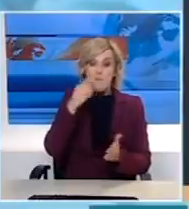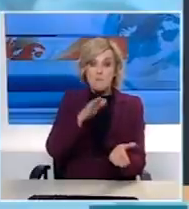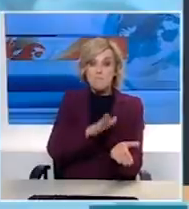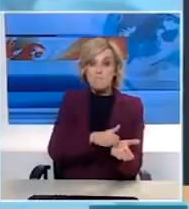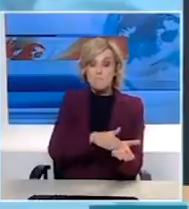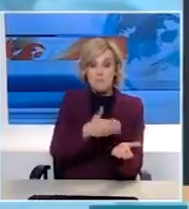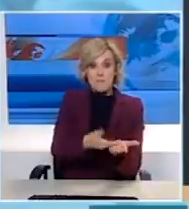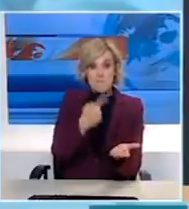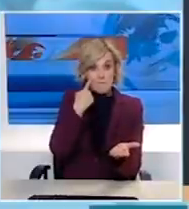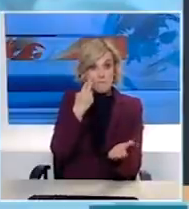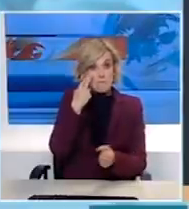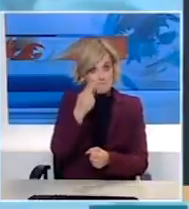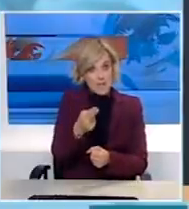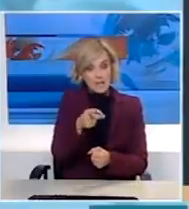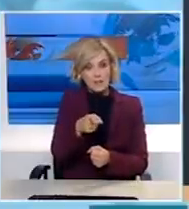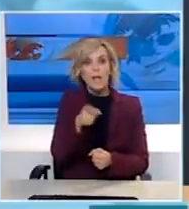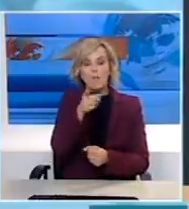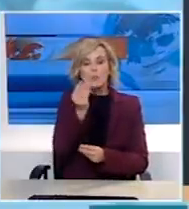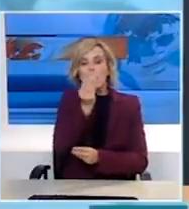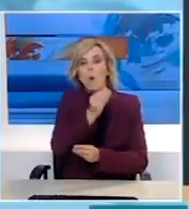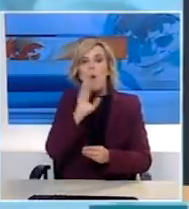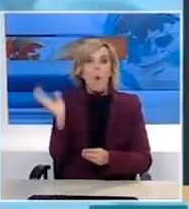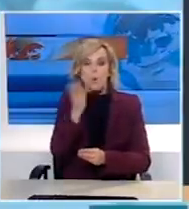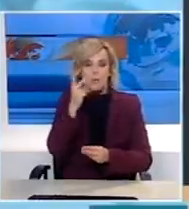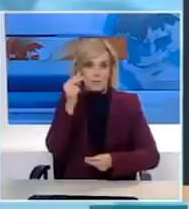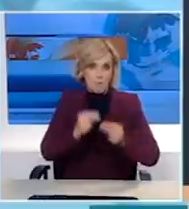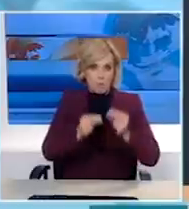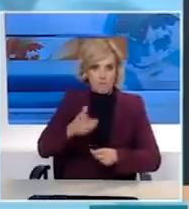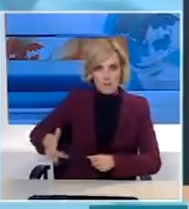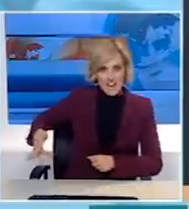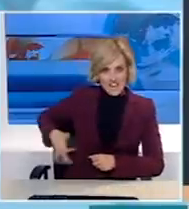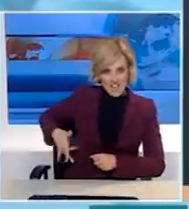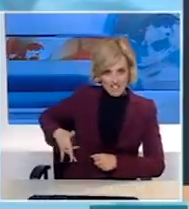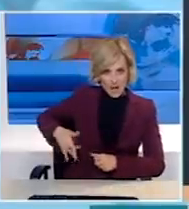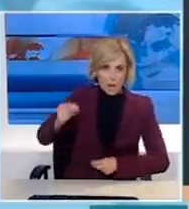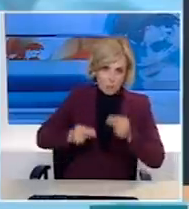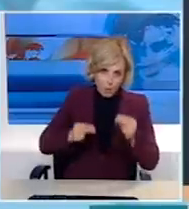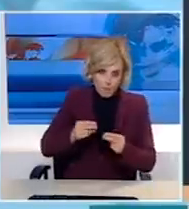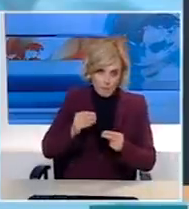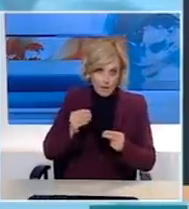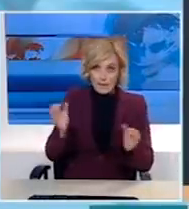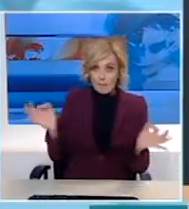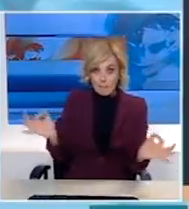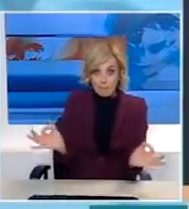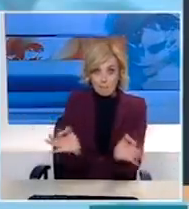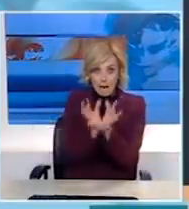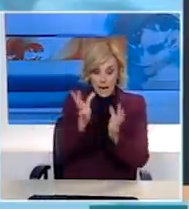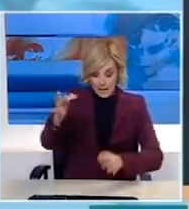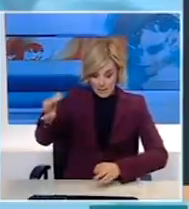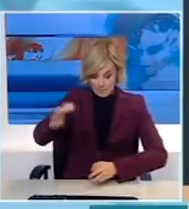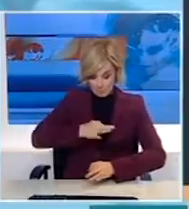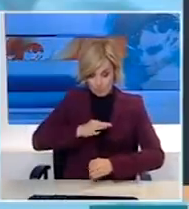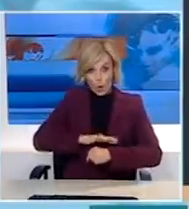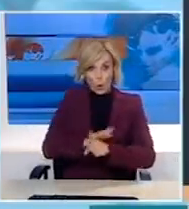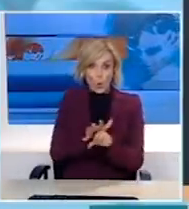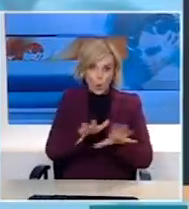ότι μάλλον είναι και επιβαρυντικός παράγοντας για να πεθάνει κανείς αν τα νεφρά του δεν δουλεύουν καλά. Σίγουρα όμως θα περιμένουμε και περισσότερα